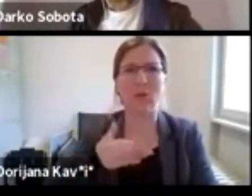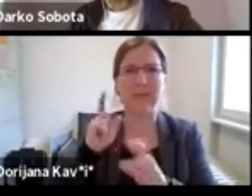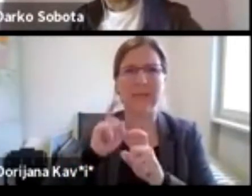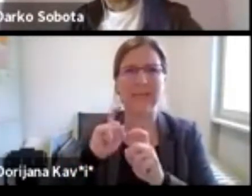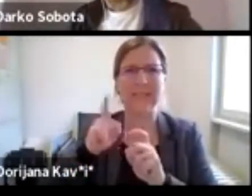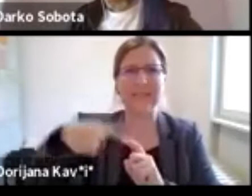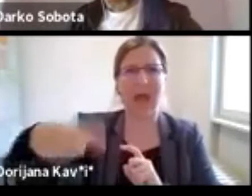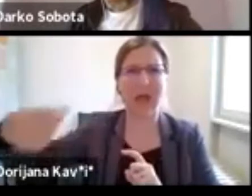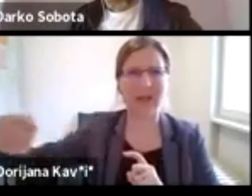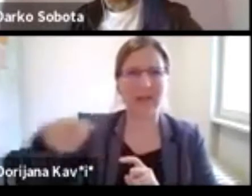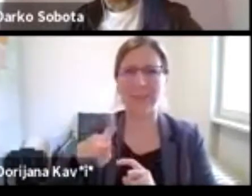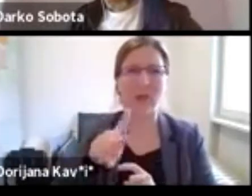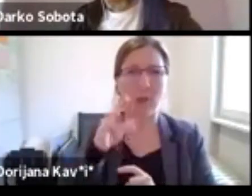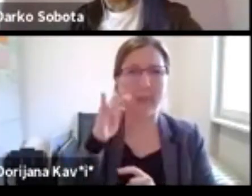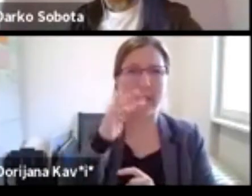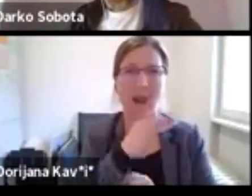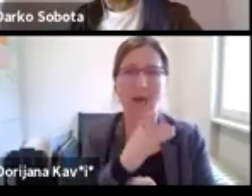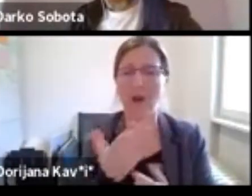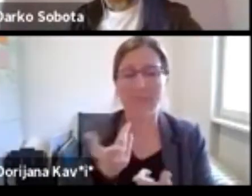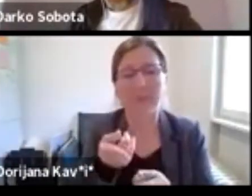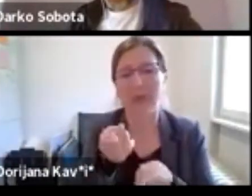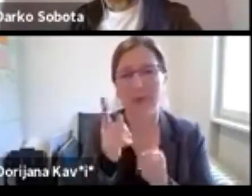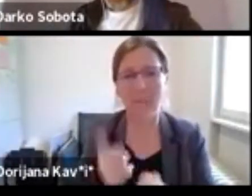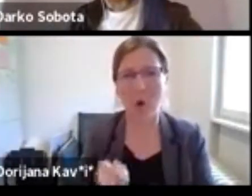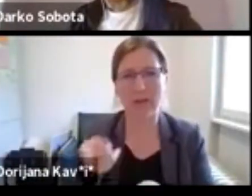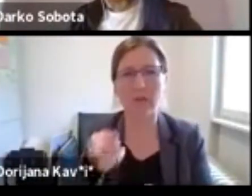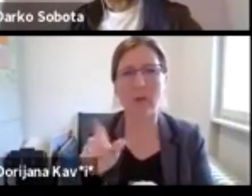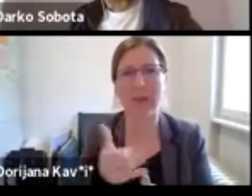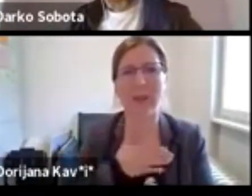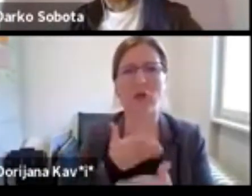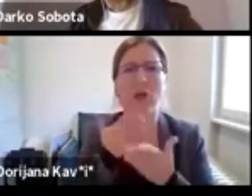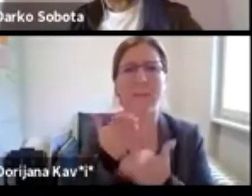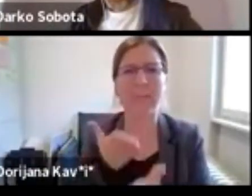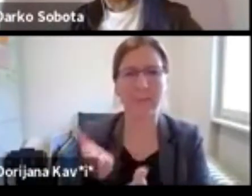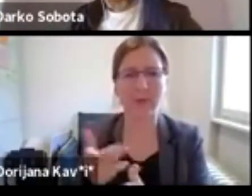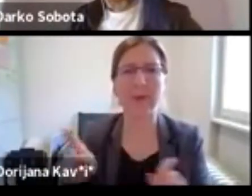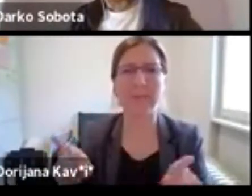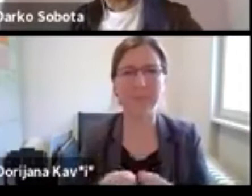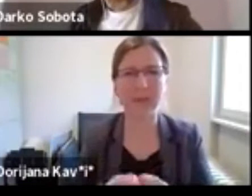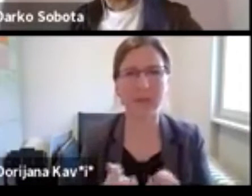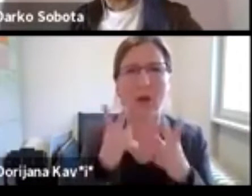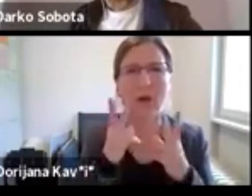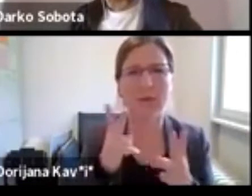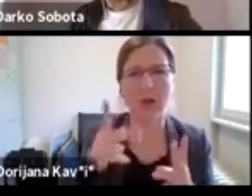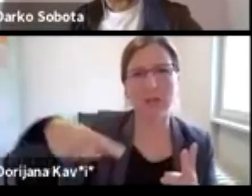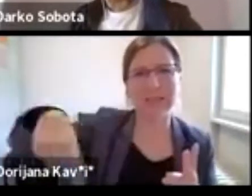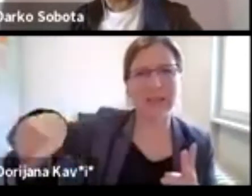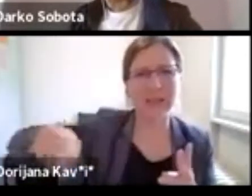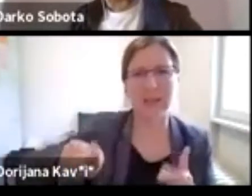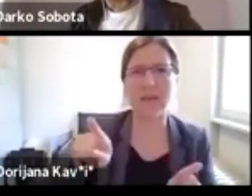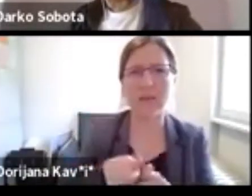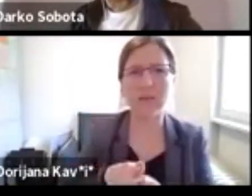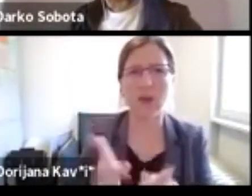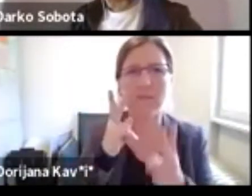to je nešto što je za njih definitivno preporuka. Važno je, naravno za njih je svakako preporučivo i